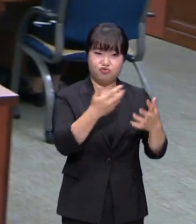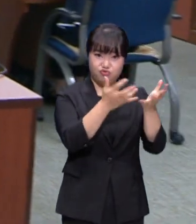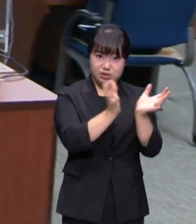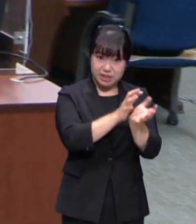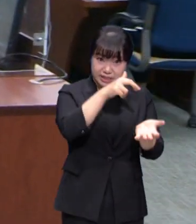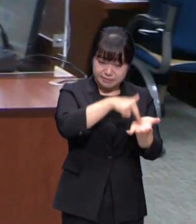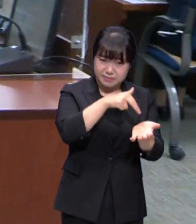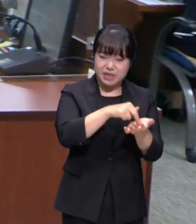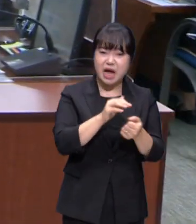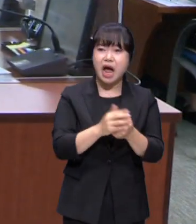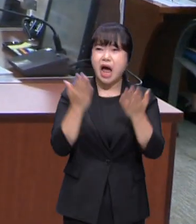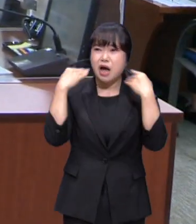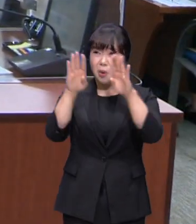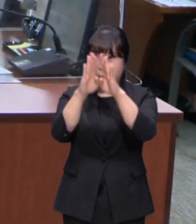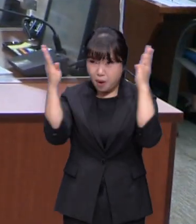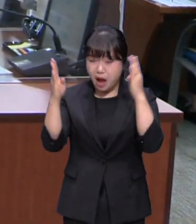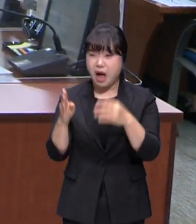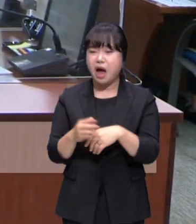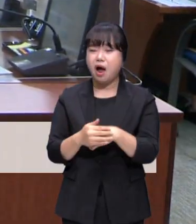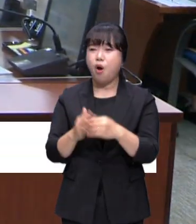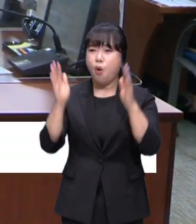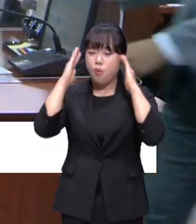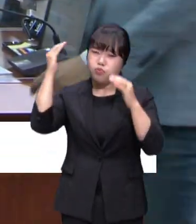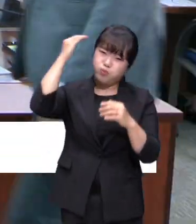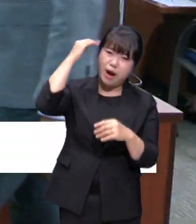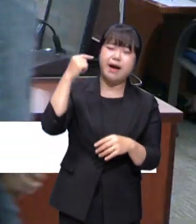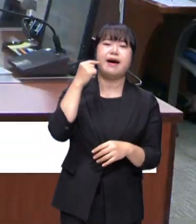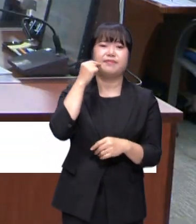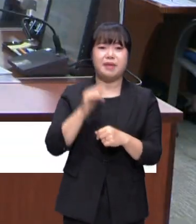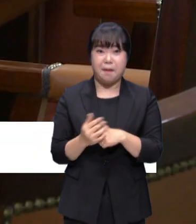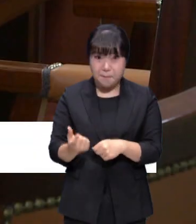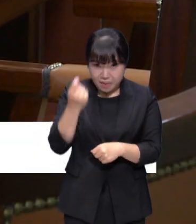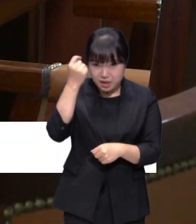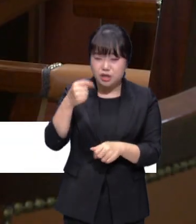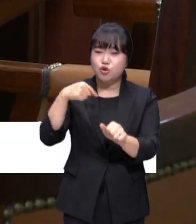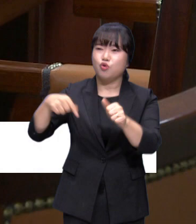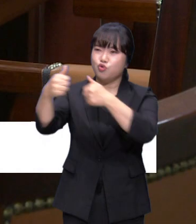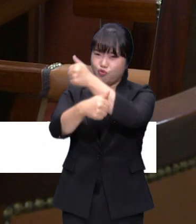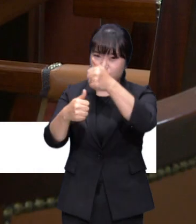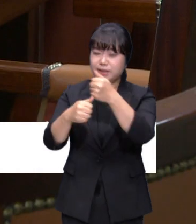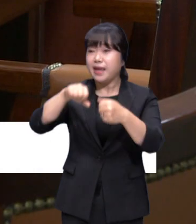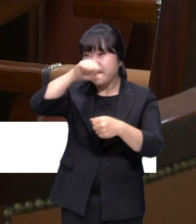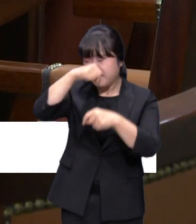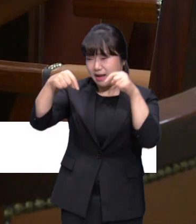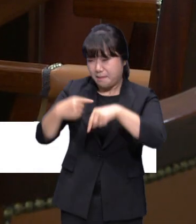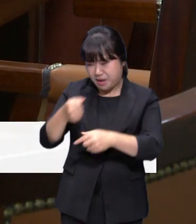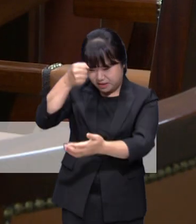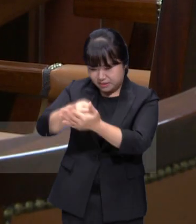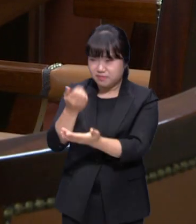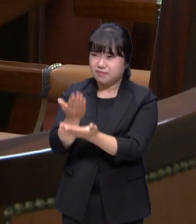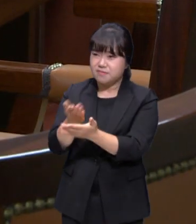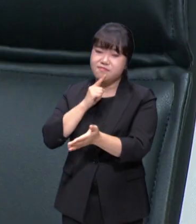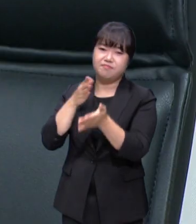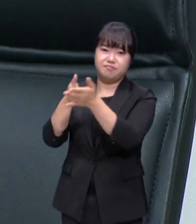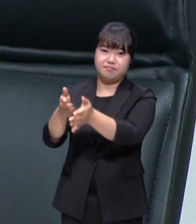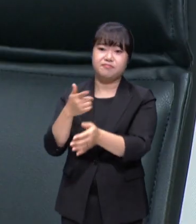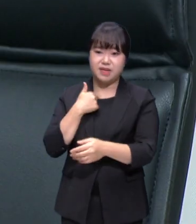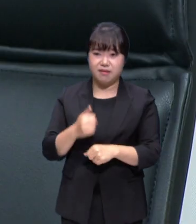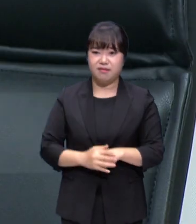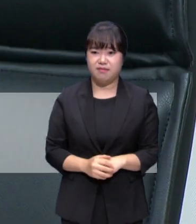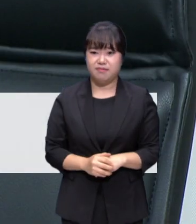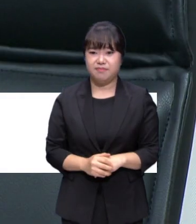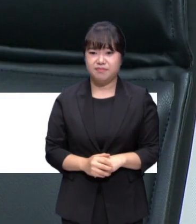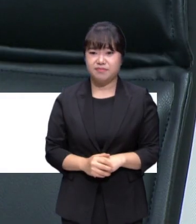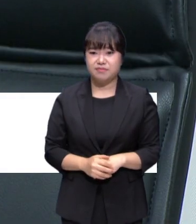학교 개학과 동시에 2학기 학사 일정이 시작된다며 교육위원회의 빠른 예산 심의를 제안했습니다.